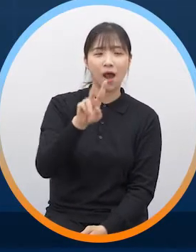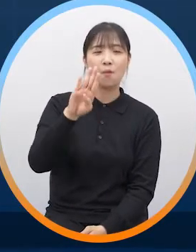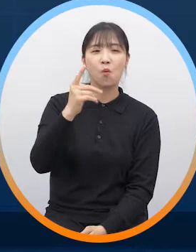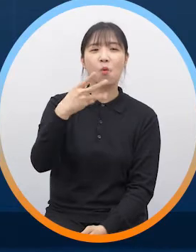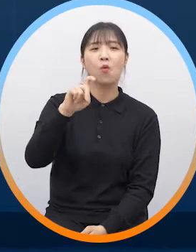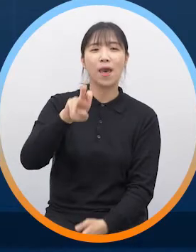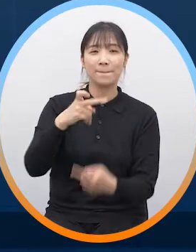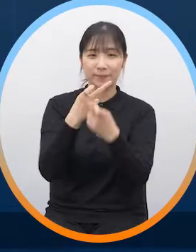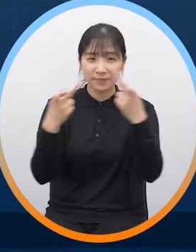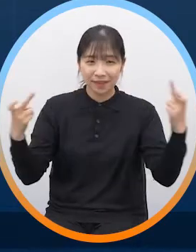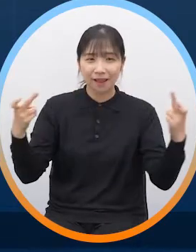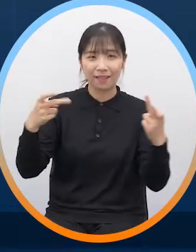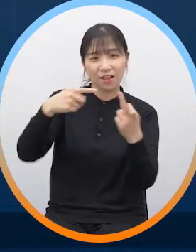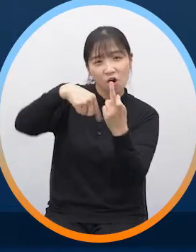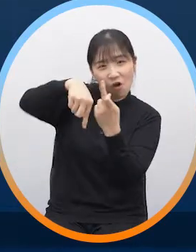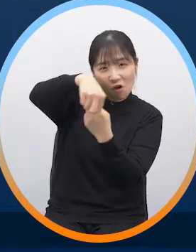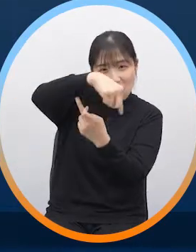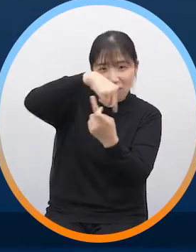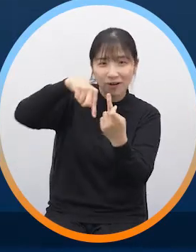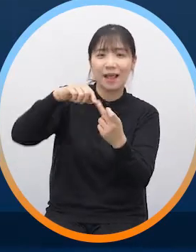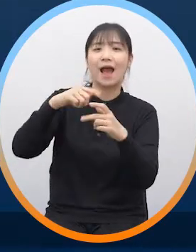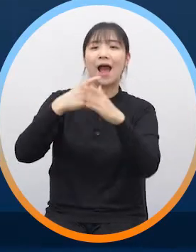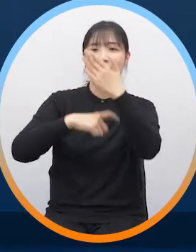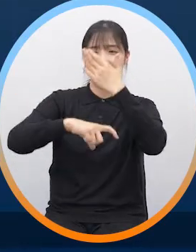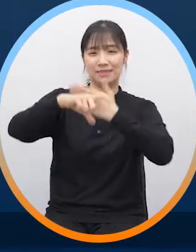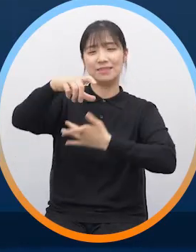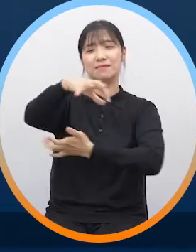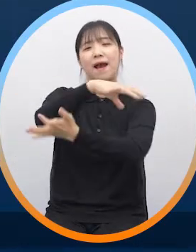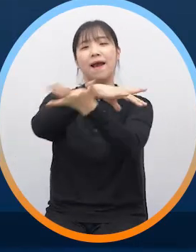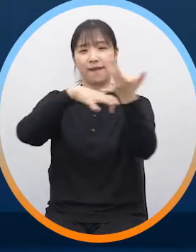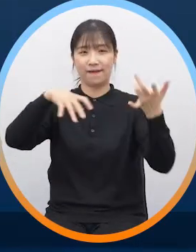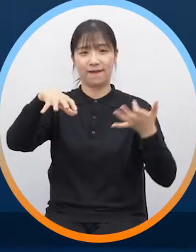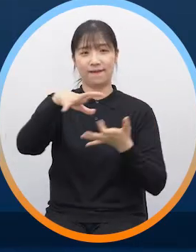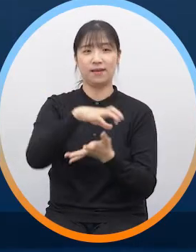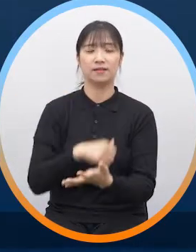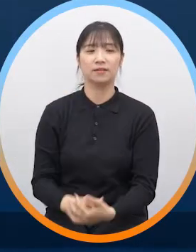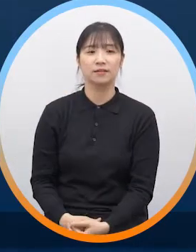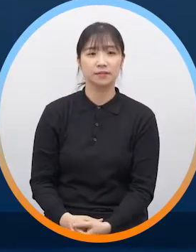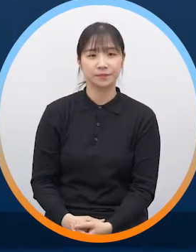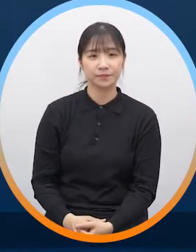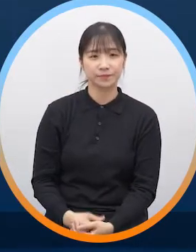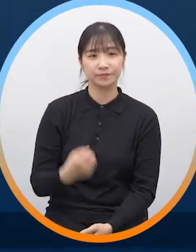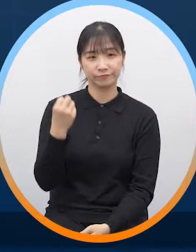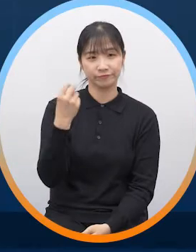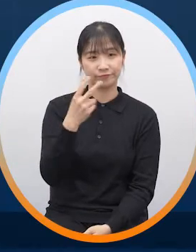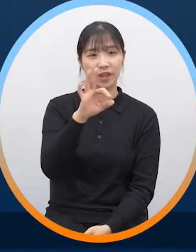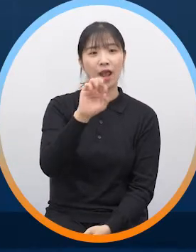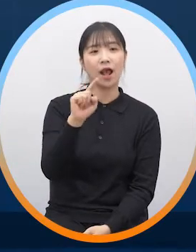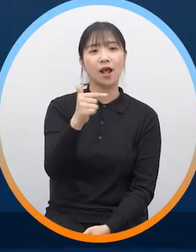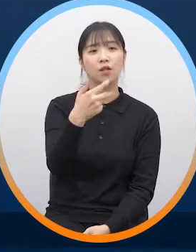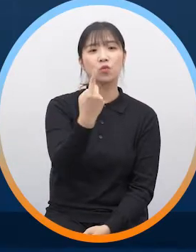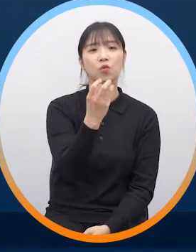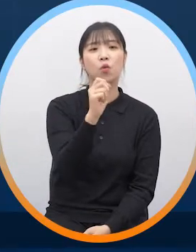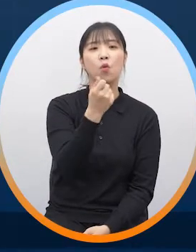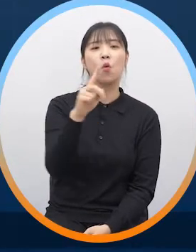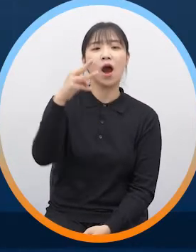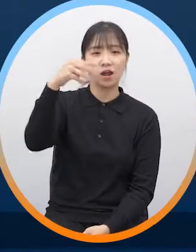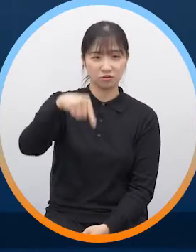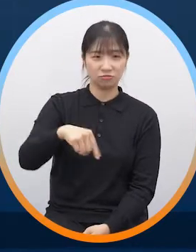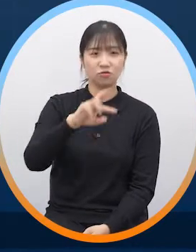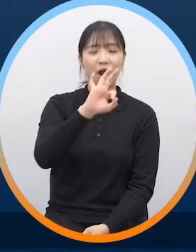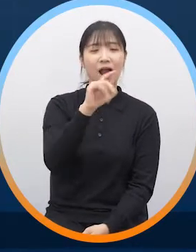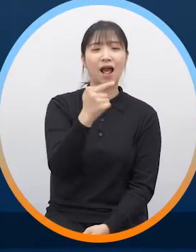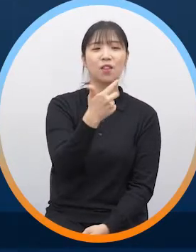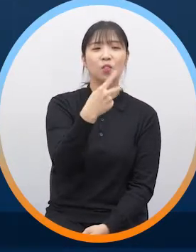보람산 허리에 둘러있는 아침 안개. 그 다음에 안동화류.